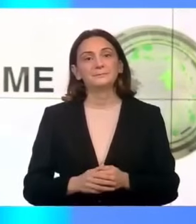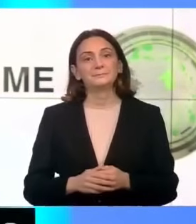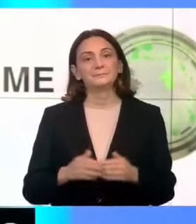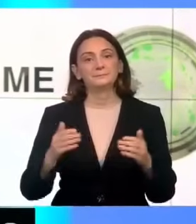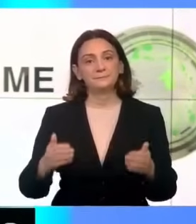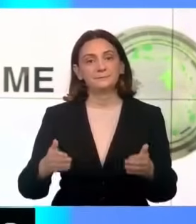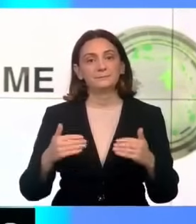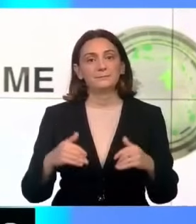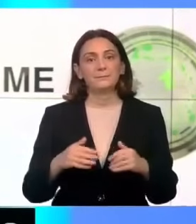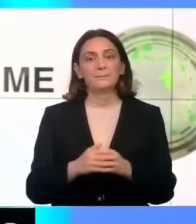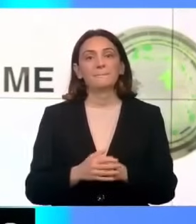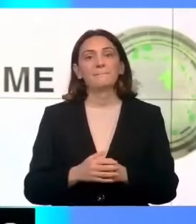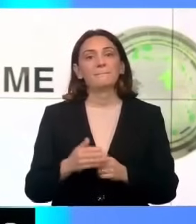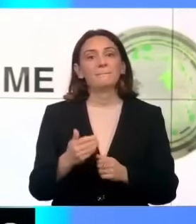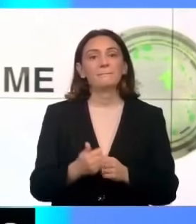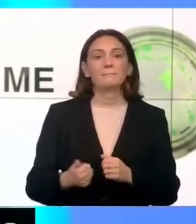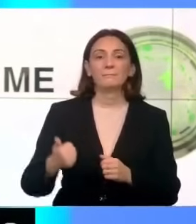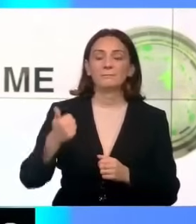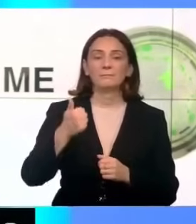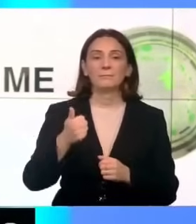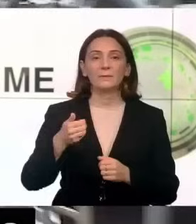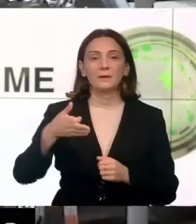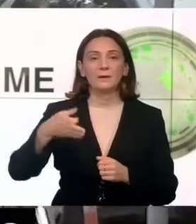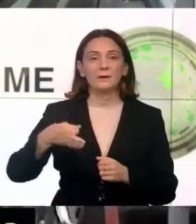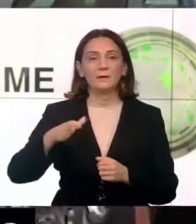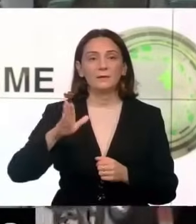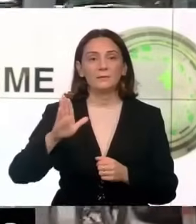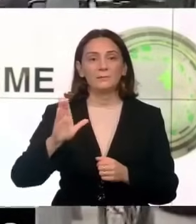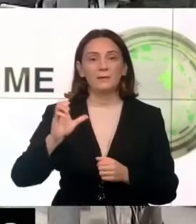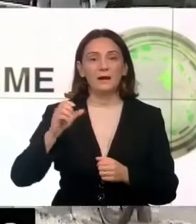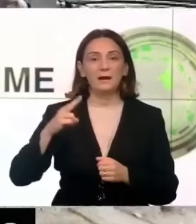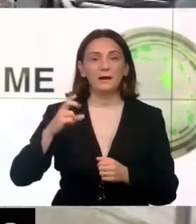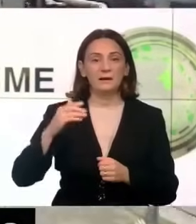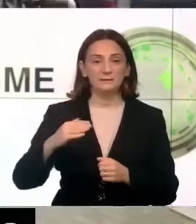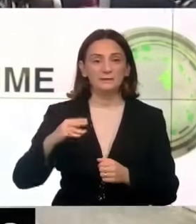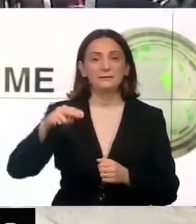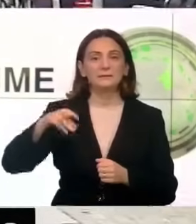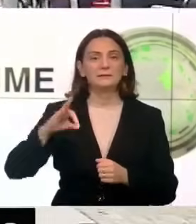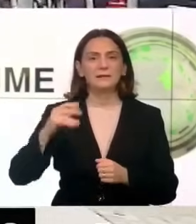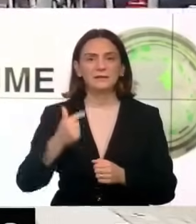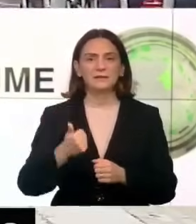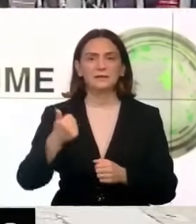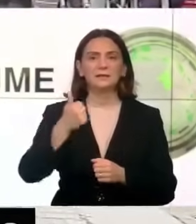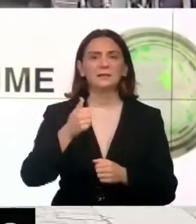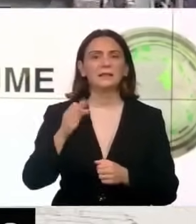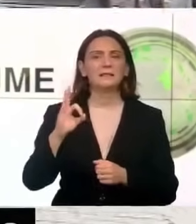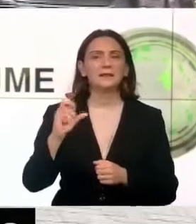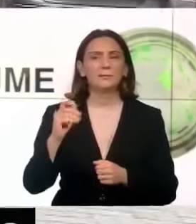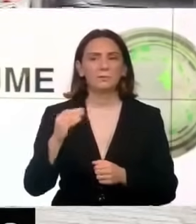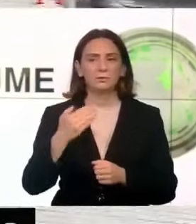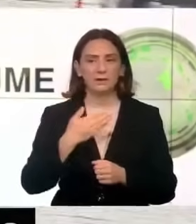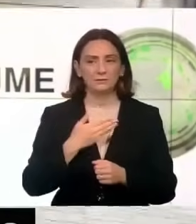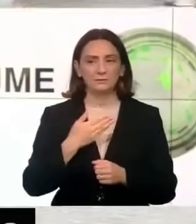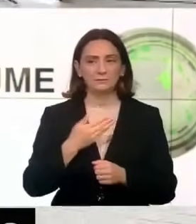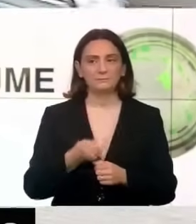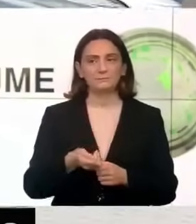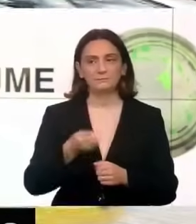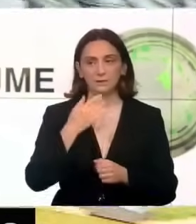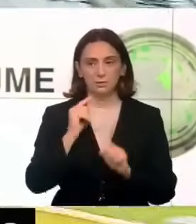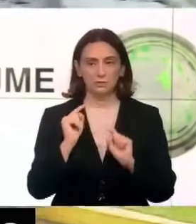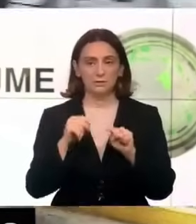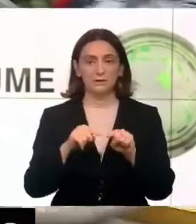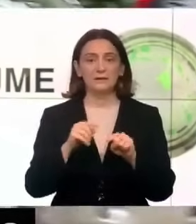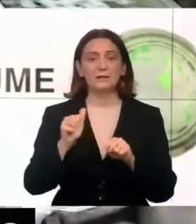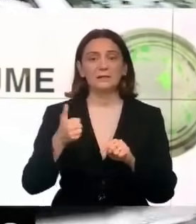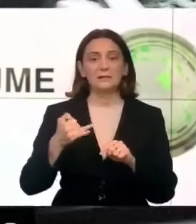Deputeti socialist Plaren Ndreca nuk i është përgjigjur pozitivisht kërkesës SPAK-ut që ka rënduar pozitën e tij dhe